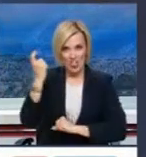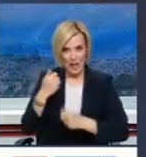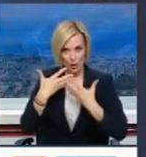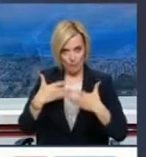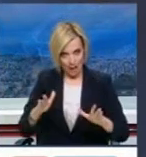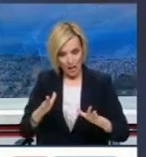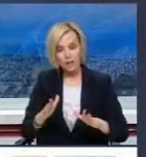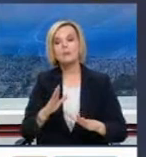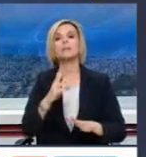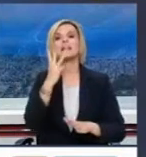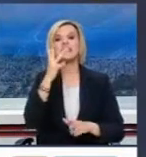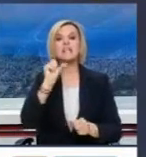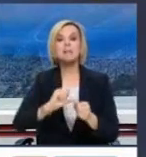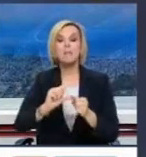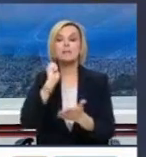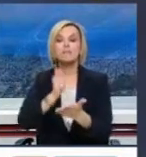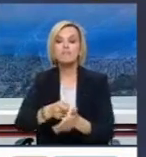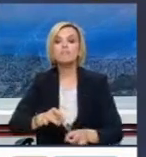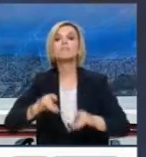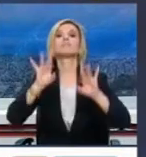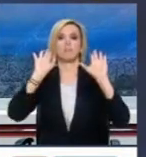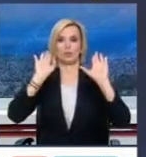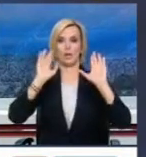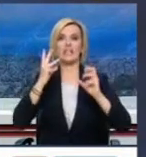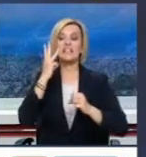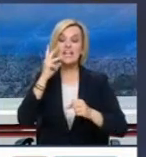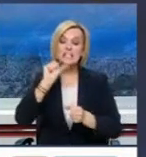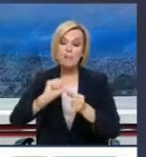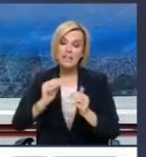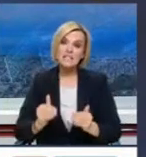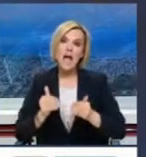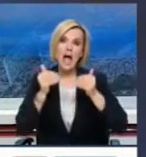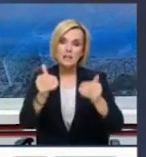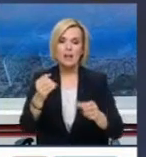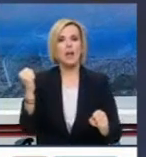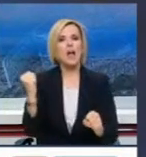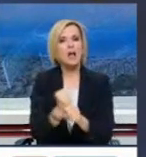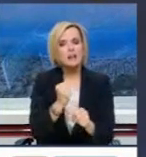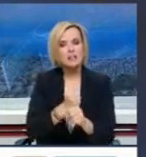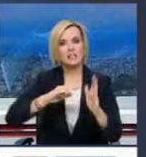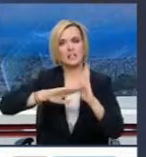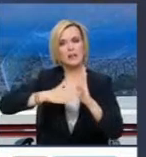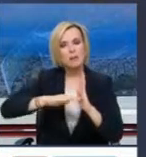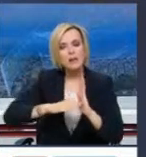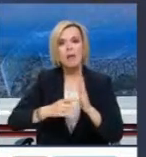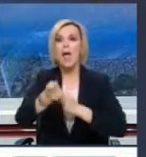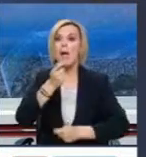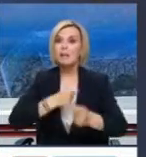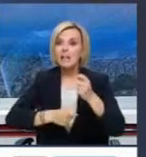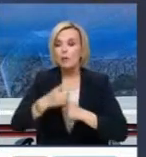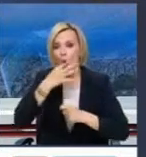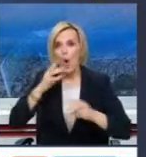τρόπο, εργαζόμενοι και ελεύθεροι επαγγελματίες, οι οποίοι βρίσκονται σε μεγάλη μείωση εισοδήματος λόγω του